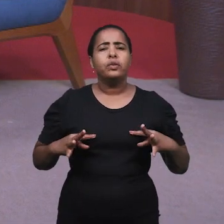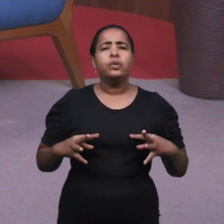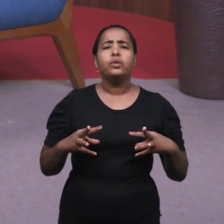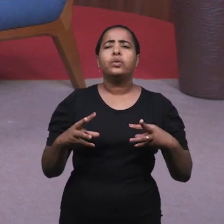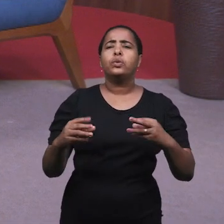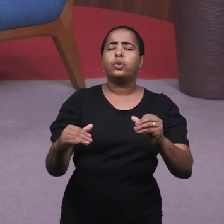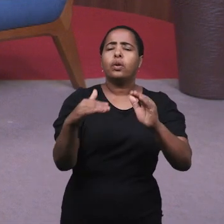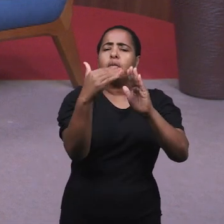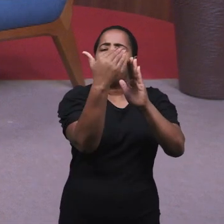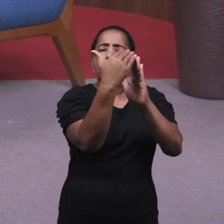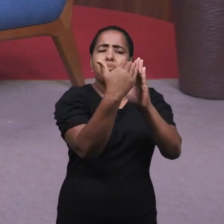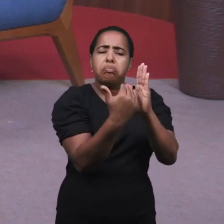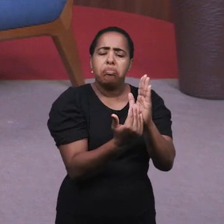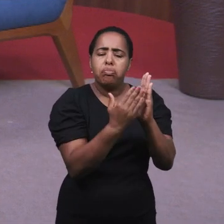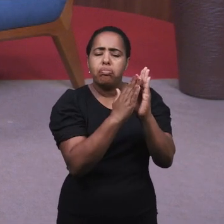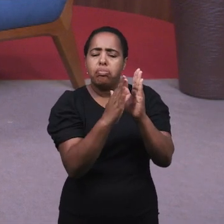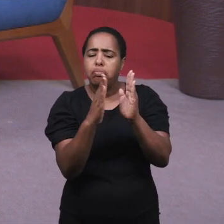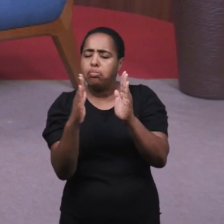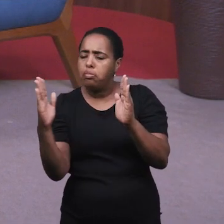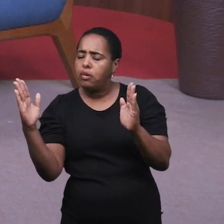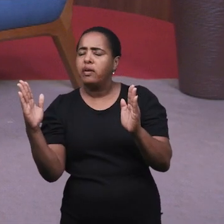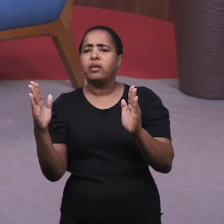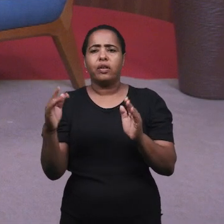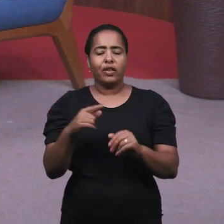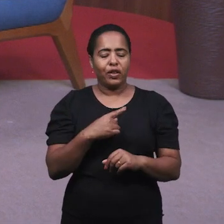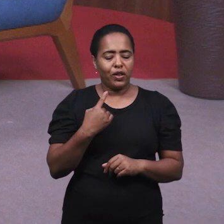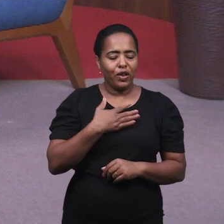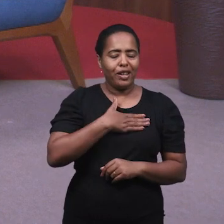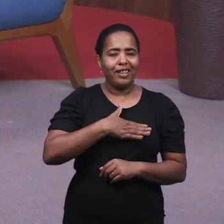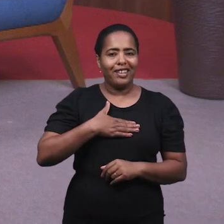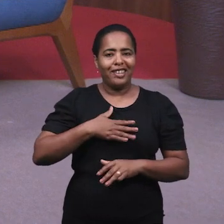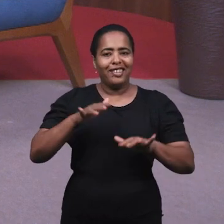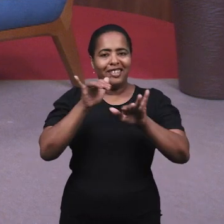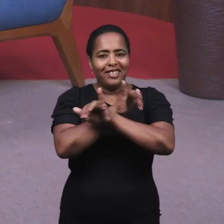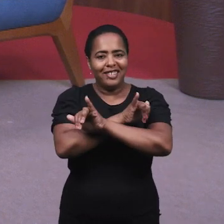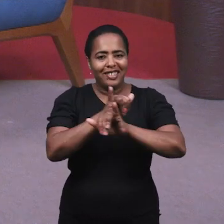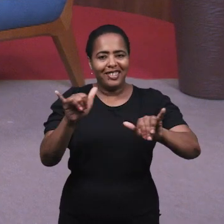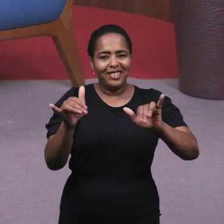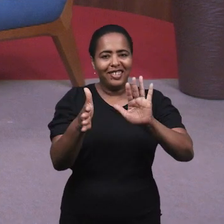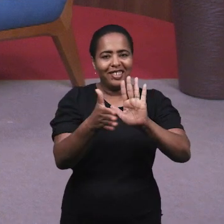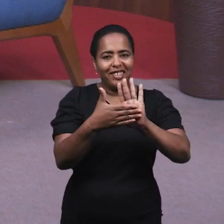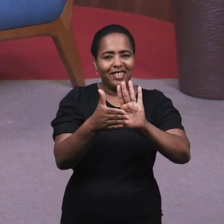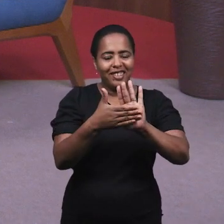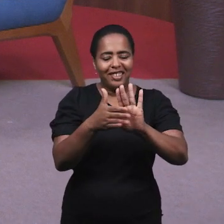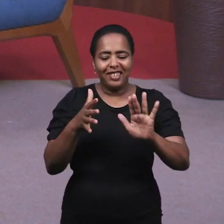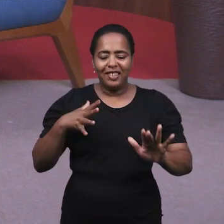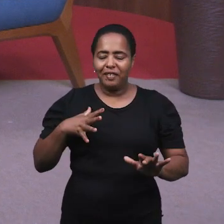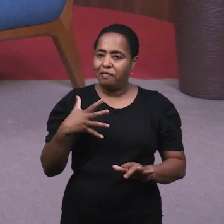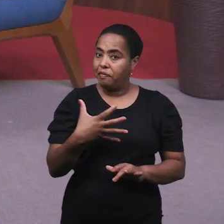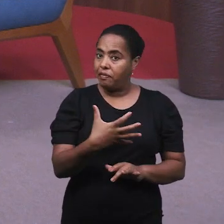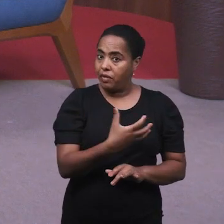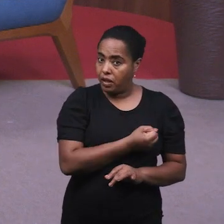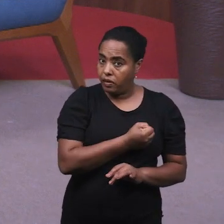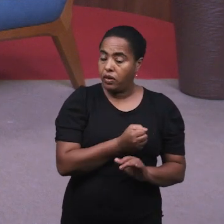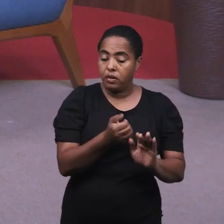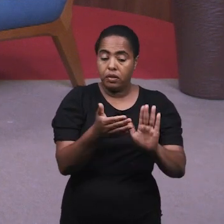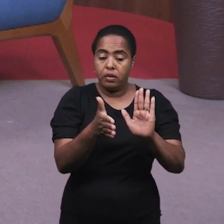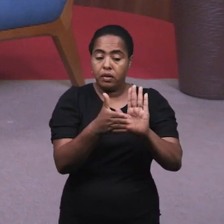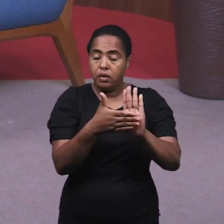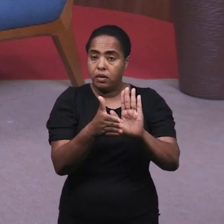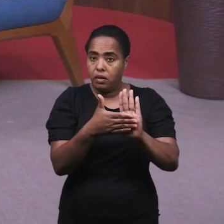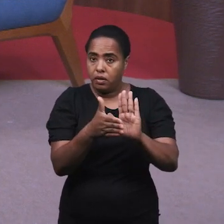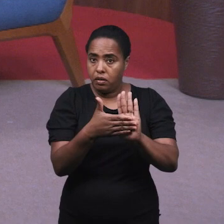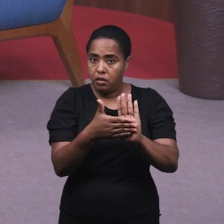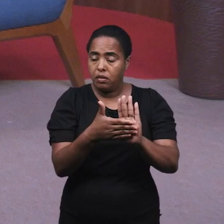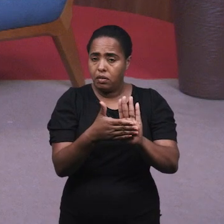Dans toutes les éditions de cette programmation, nous soulignons toujours l'importance d'annoncer ici un projet merveilleux